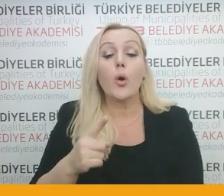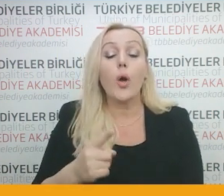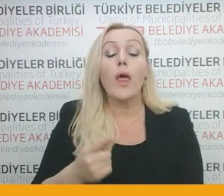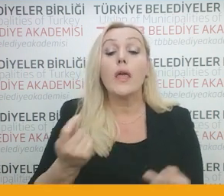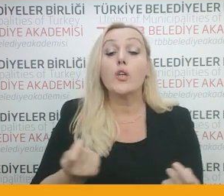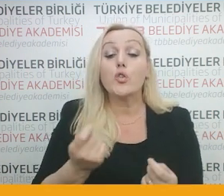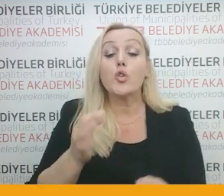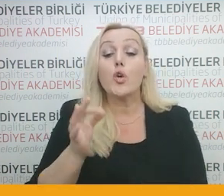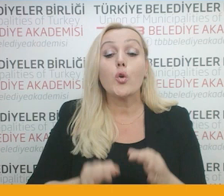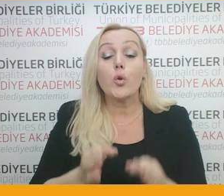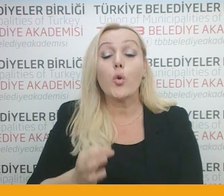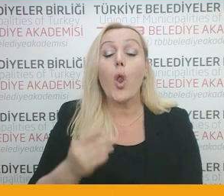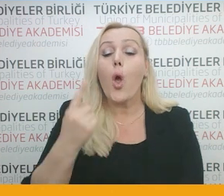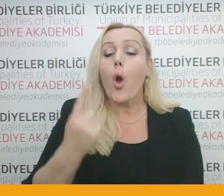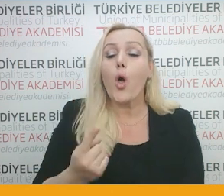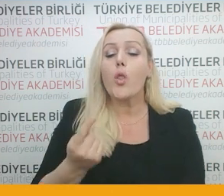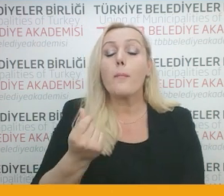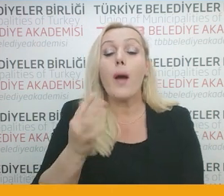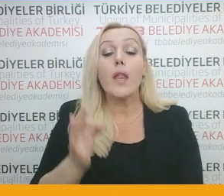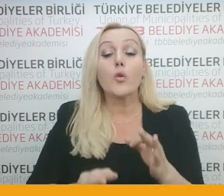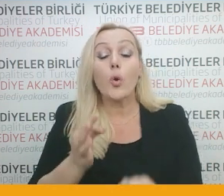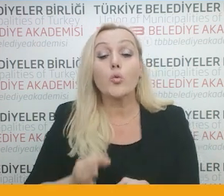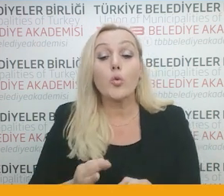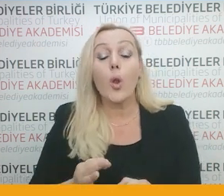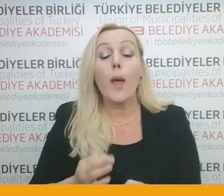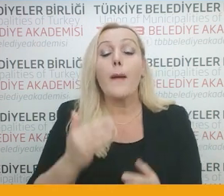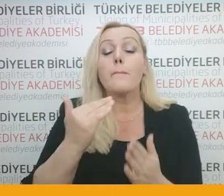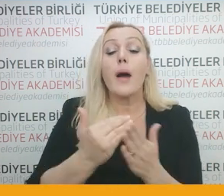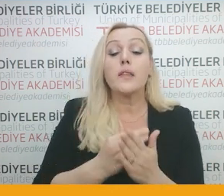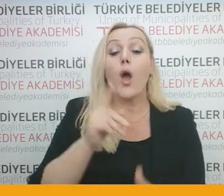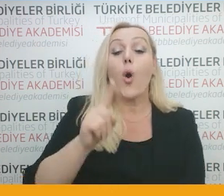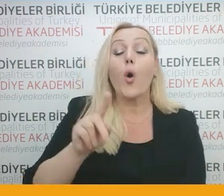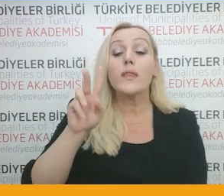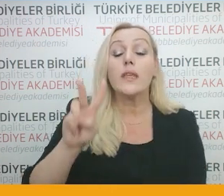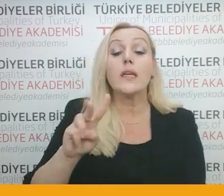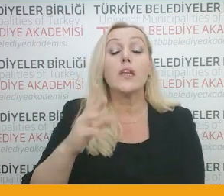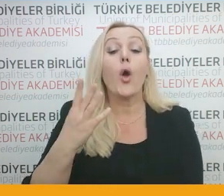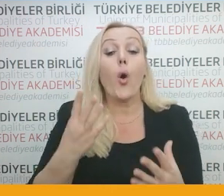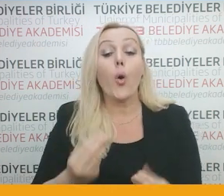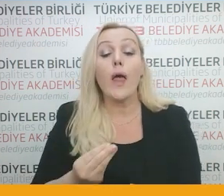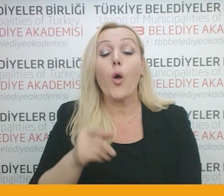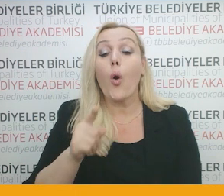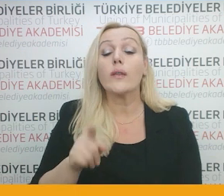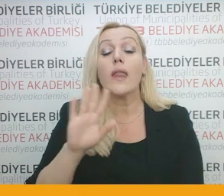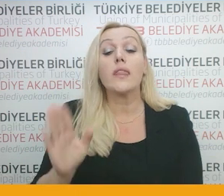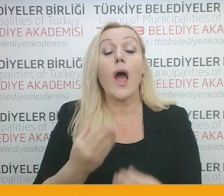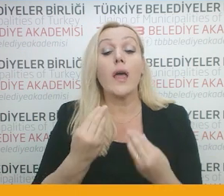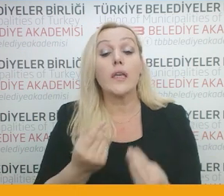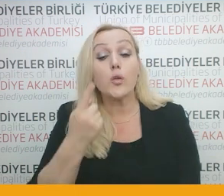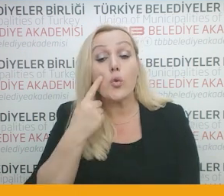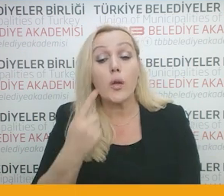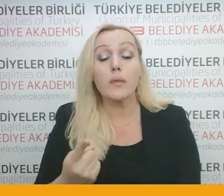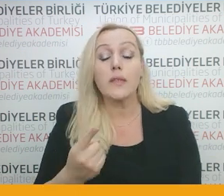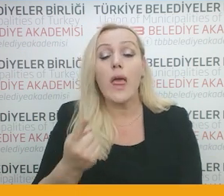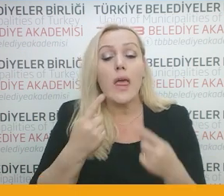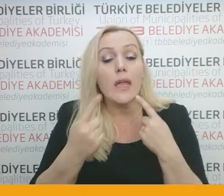İç kontrol ve ön mali kontrole ilişkin usul esaslar madde 12'de bulunan detaylarını daha net bir şekilde görebilirsiniz arkadaşlar.